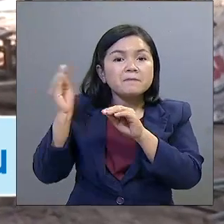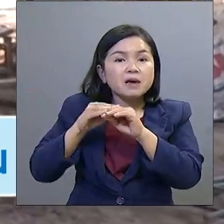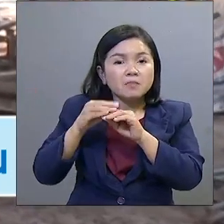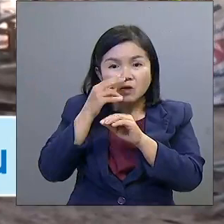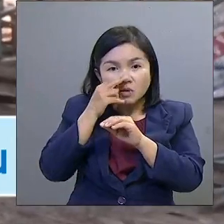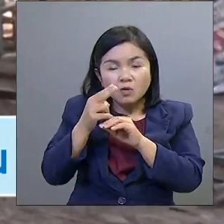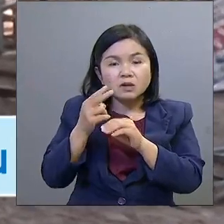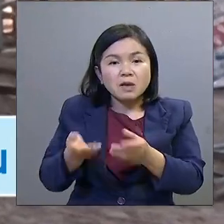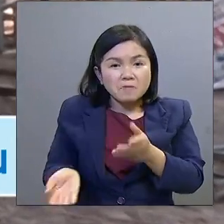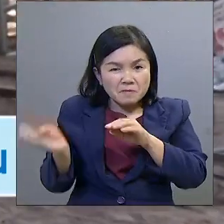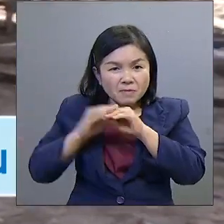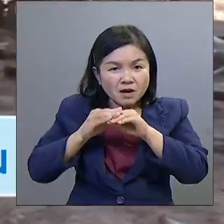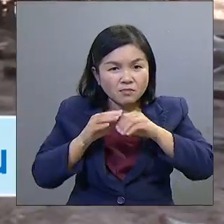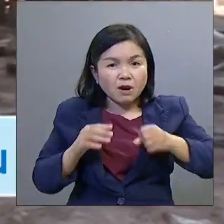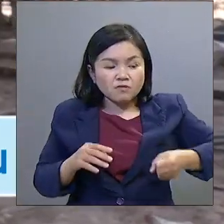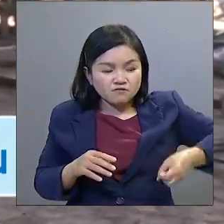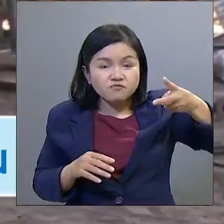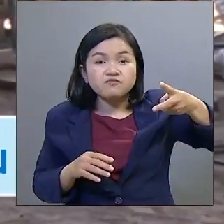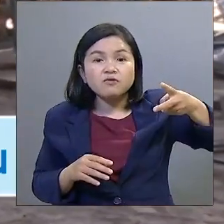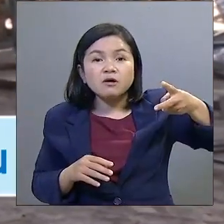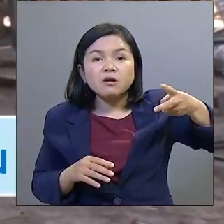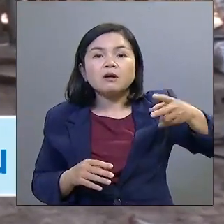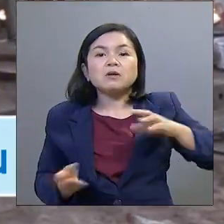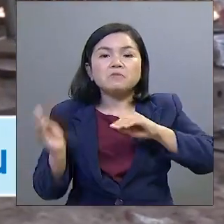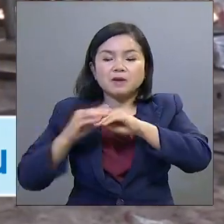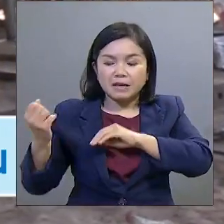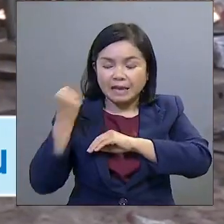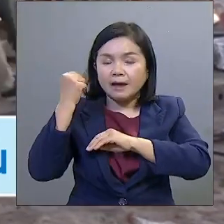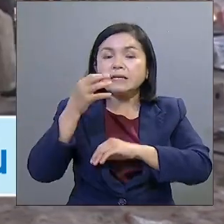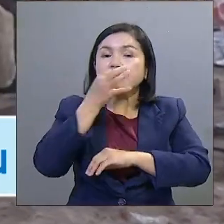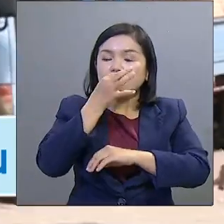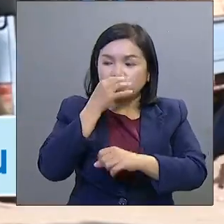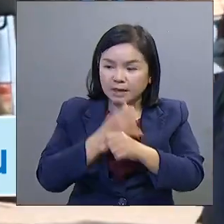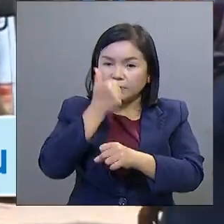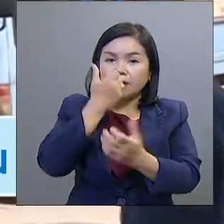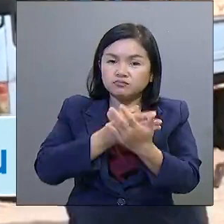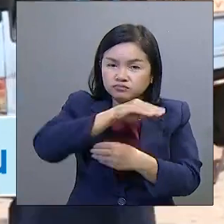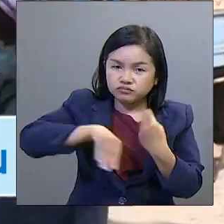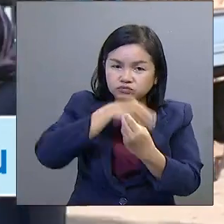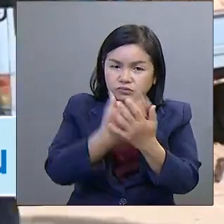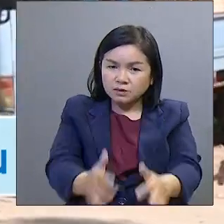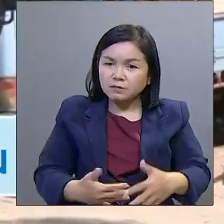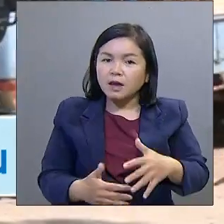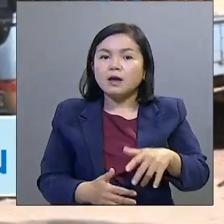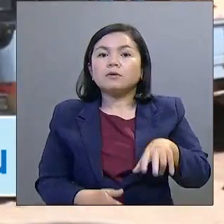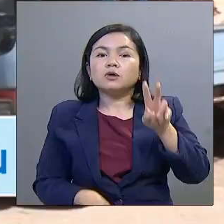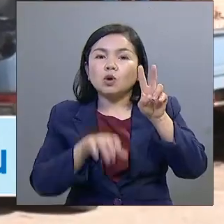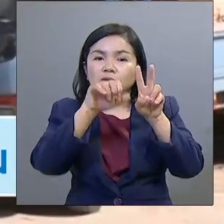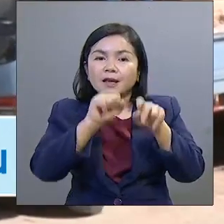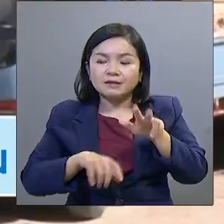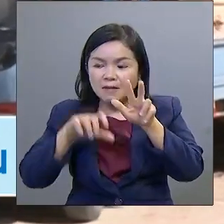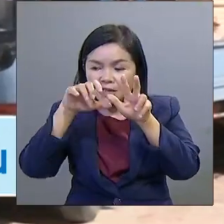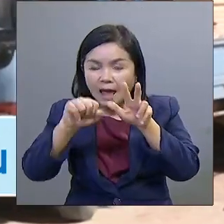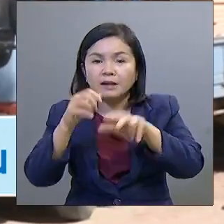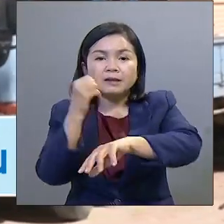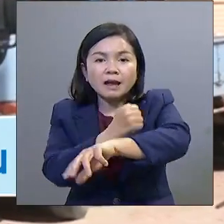ะคือดีดให้สูงขึ้นด้วยแล้วก็เสริมให้มันแข็งแกร่งด้วยอาชีพรับดีดบ้านเนี่ยสามารถสร้างรายได้เฉลี่ยเดือนละประมาณ 2-3 แสนบาทใช้